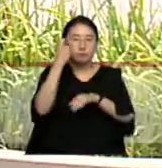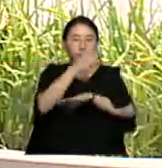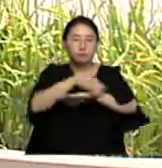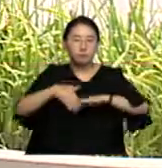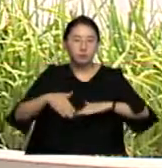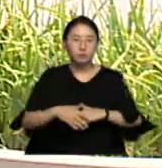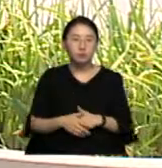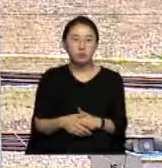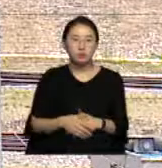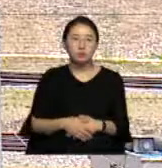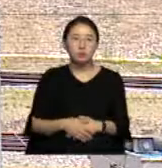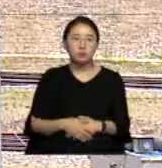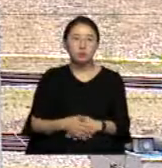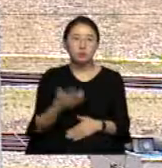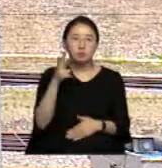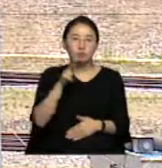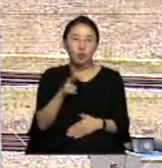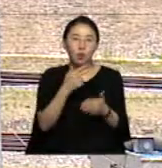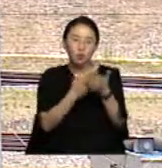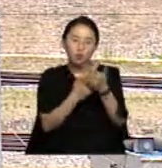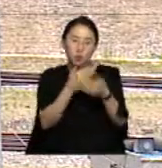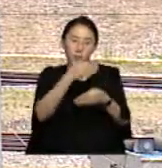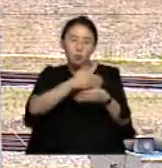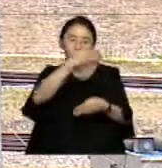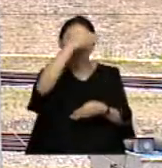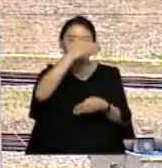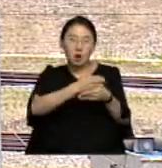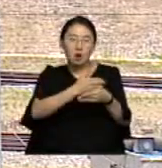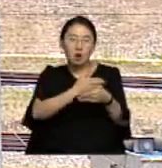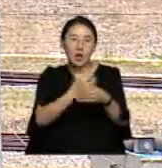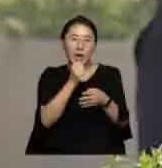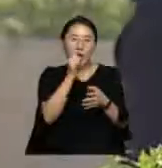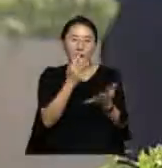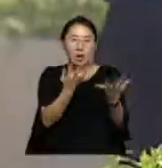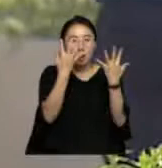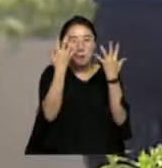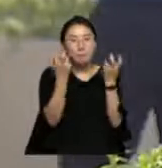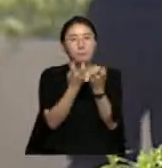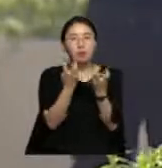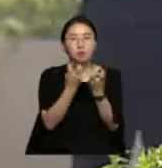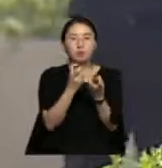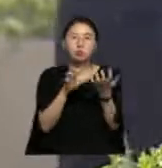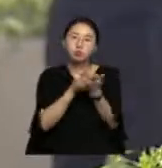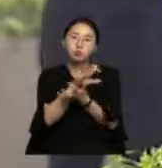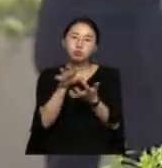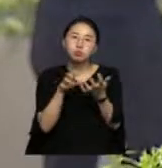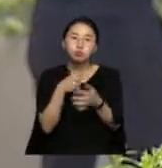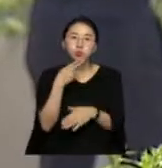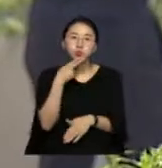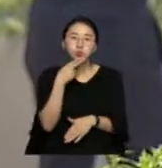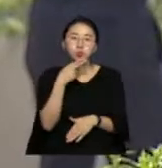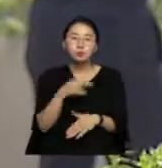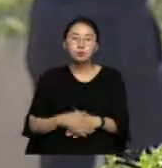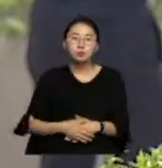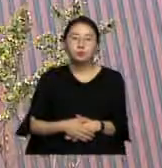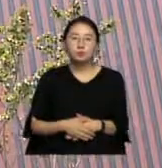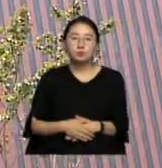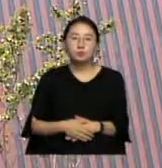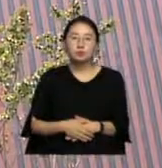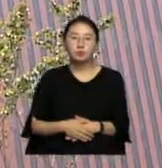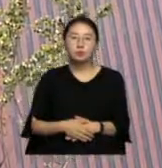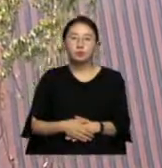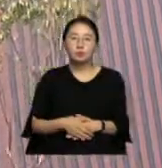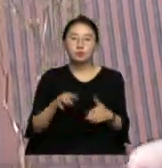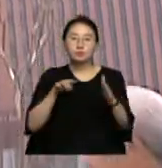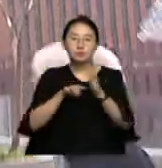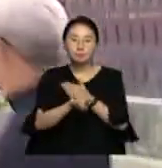계획. 하지만 투명벽을 높이거나 철망을 치는 방안은 논의되지 않고 있는 것으로 알려졌습니다.